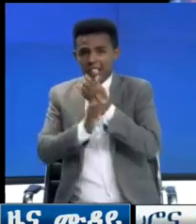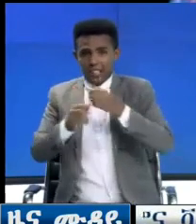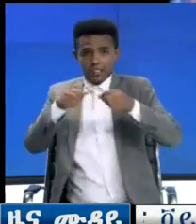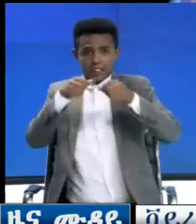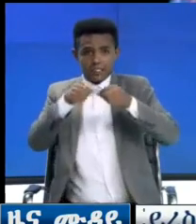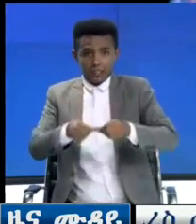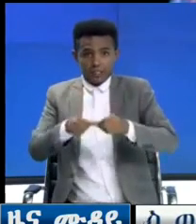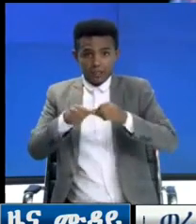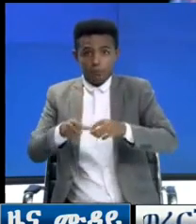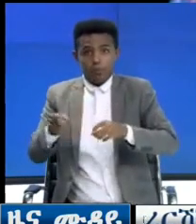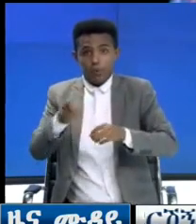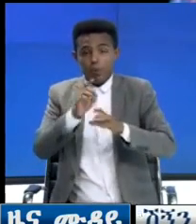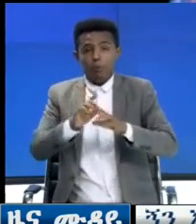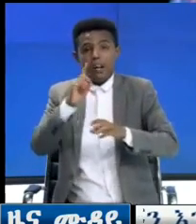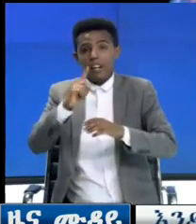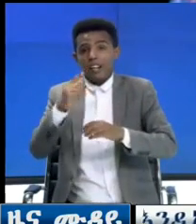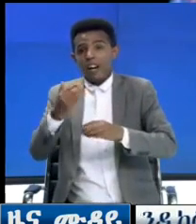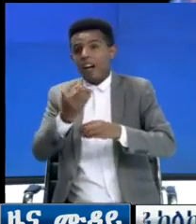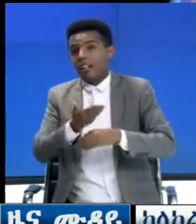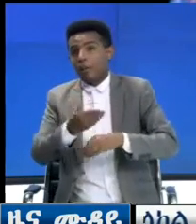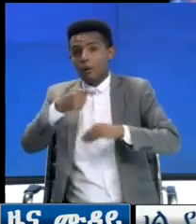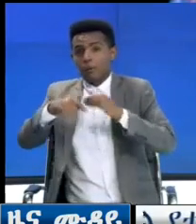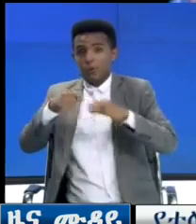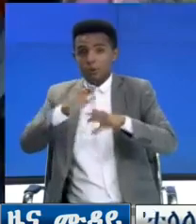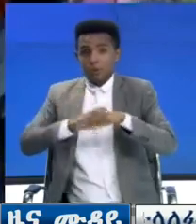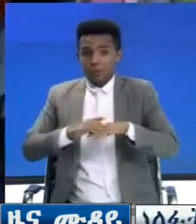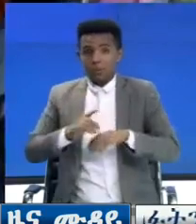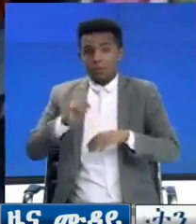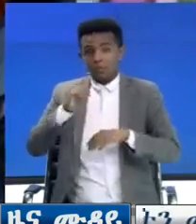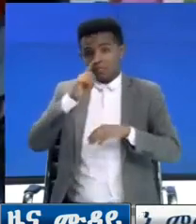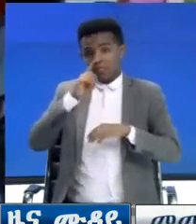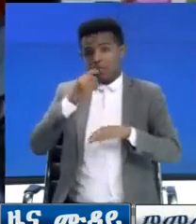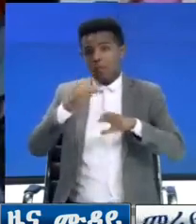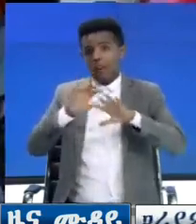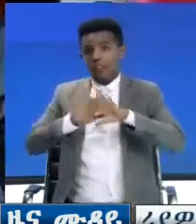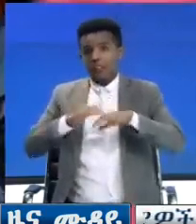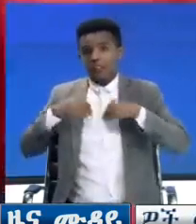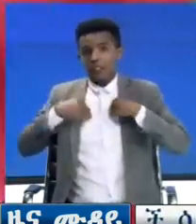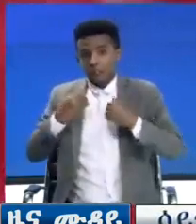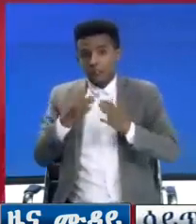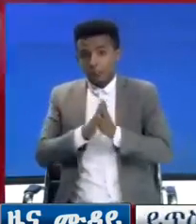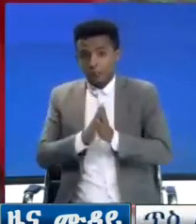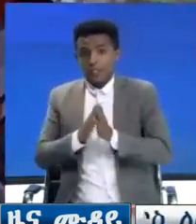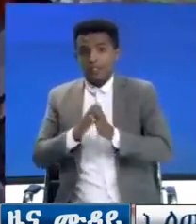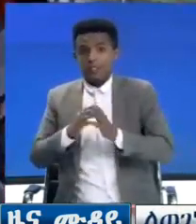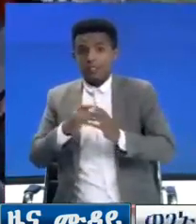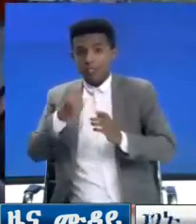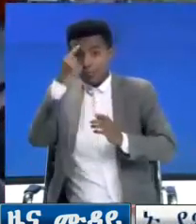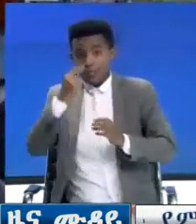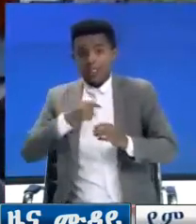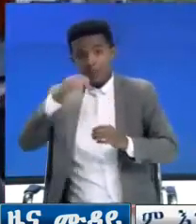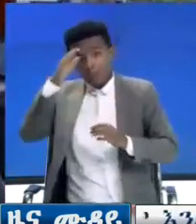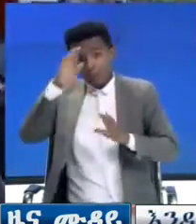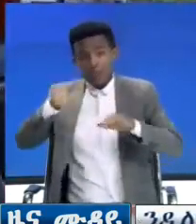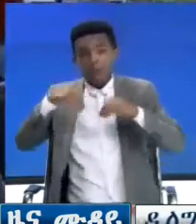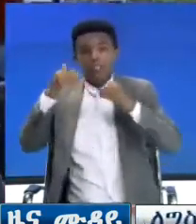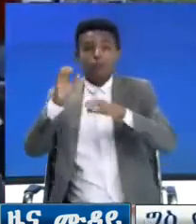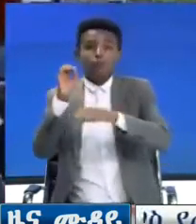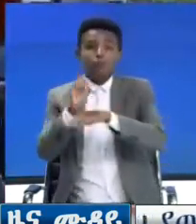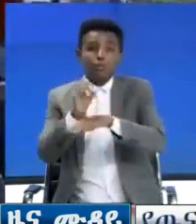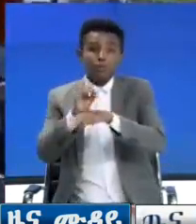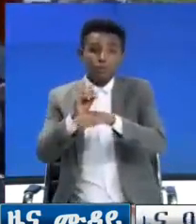በአንዳንድ ከተሞች መዘናጋቱ እንዳለ ነው። በመንግስት በጤና ባለሙያዎችና በእምነት አባቶች የሚሰጡ ምክረ ሀሳቦችን ህብረተሰቡ